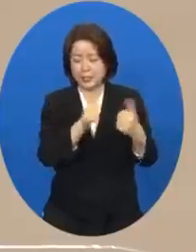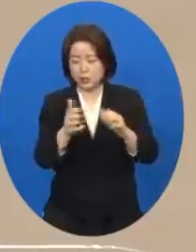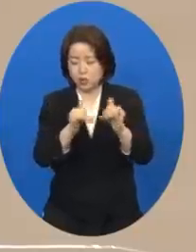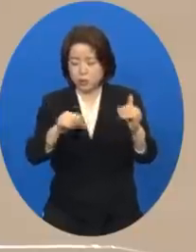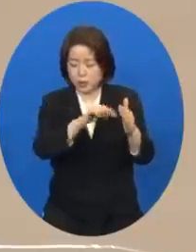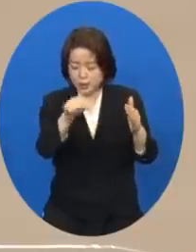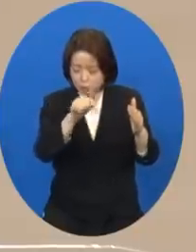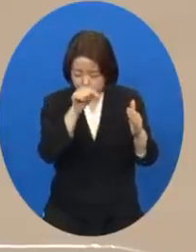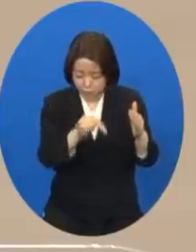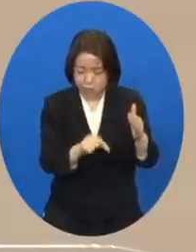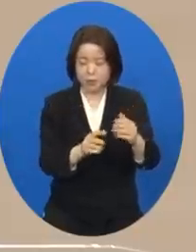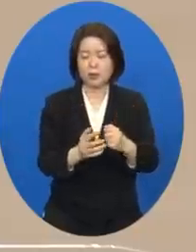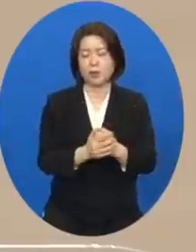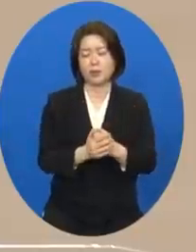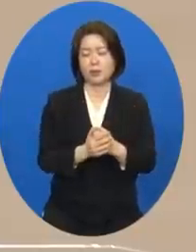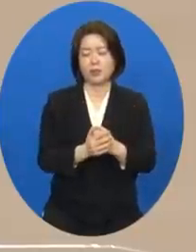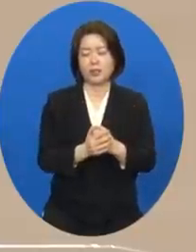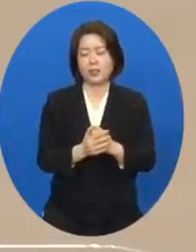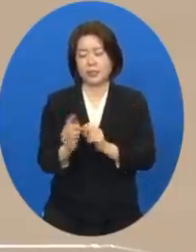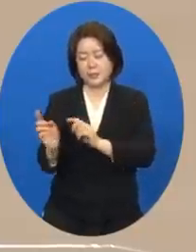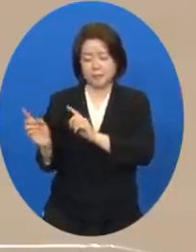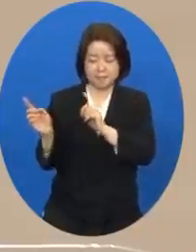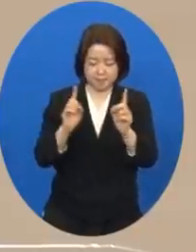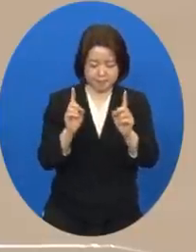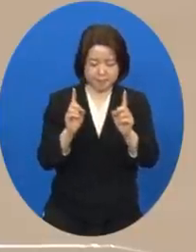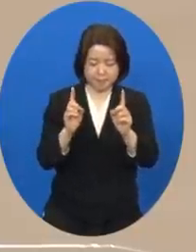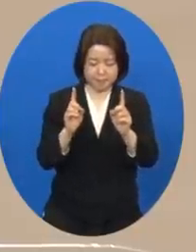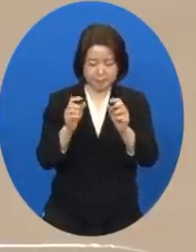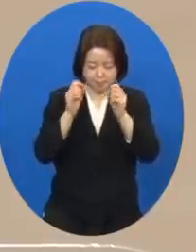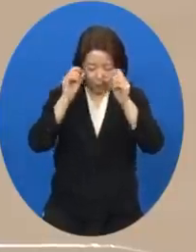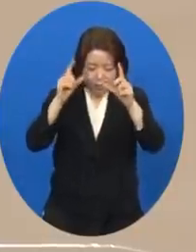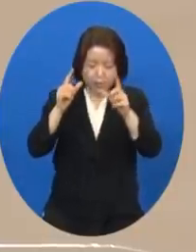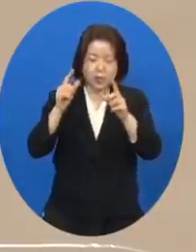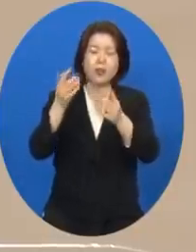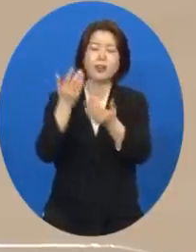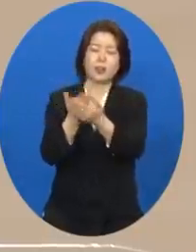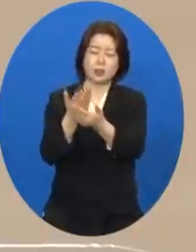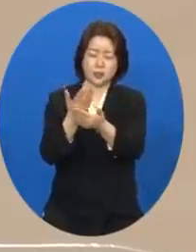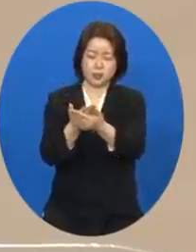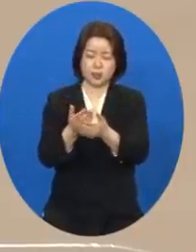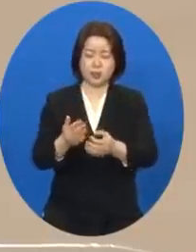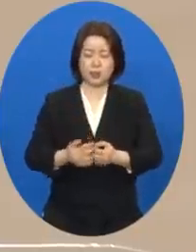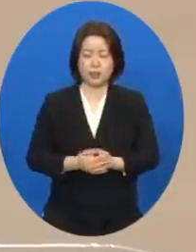가운데서 깨어 일어나게 하소서